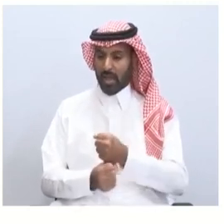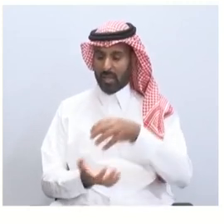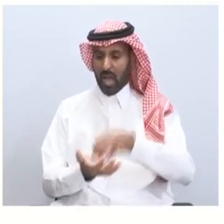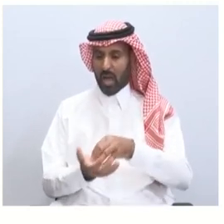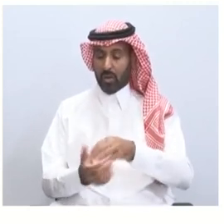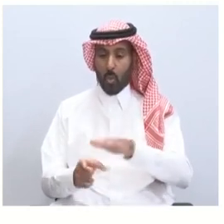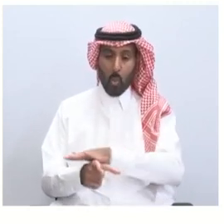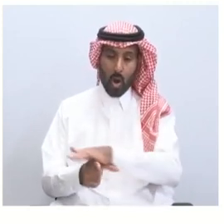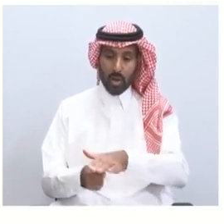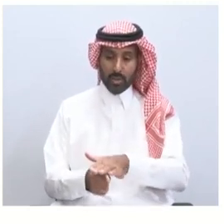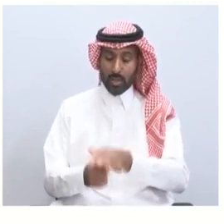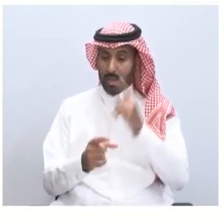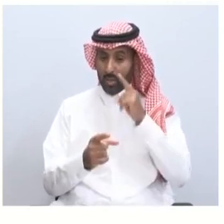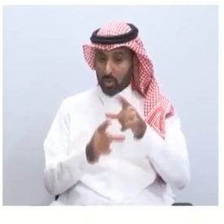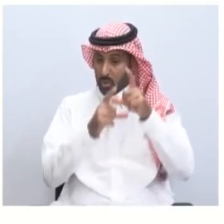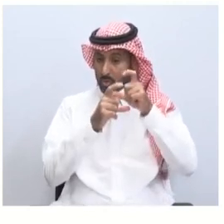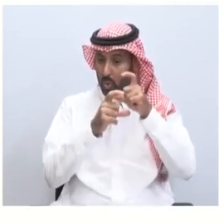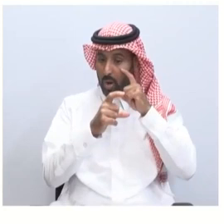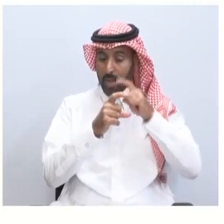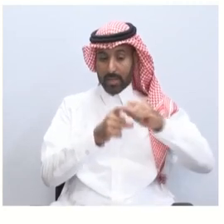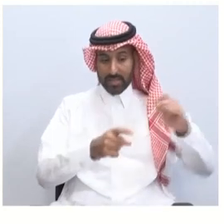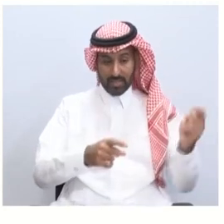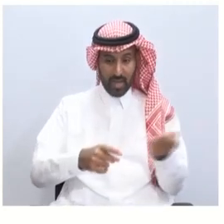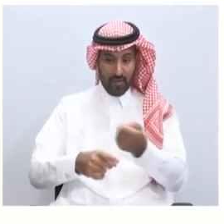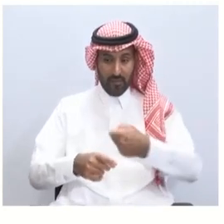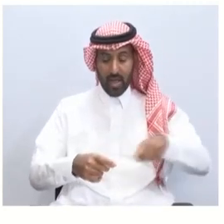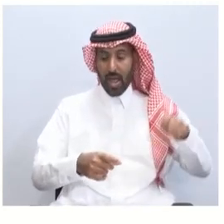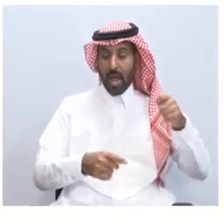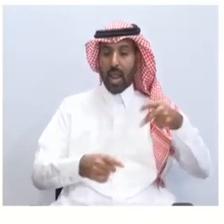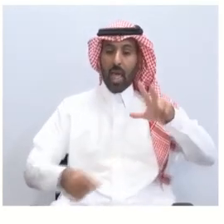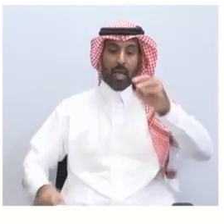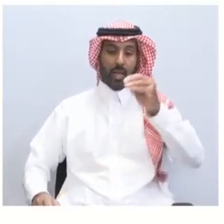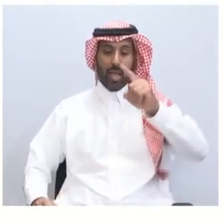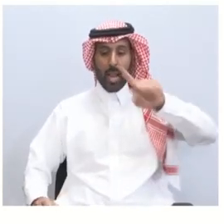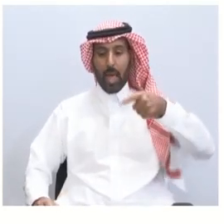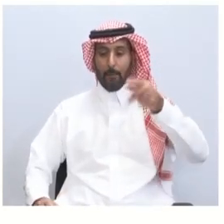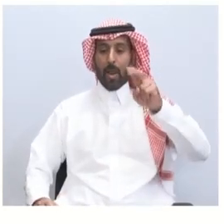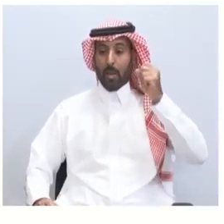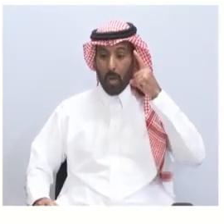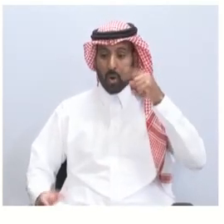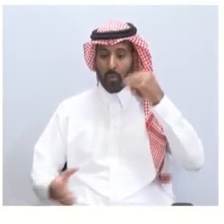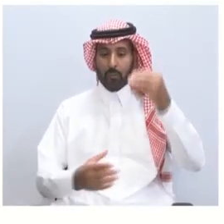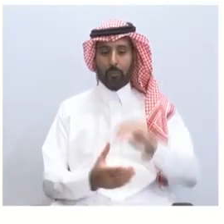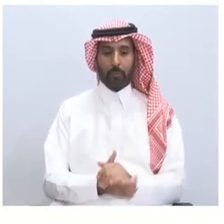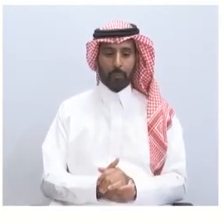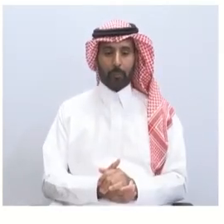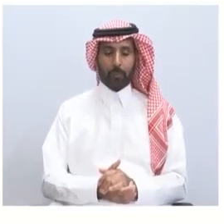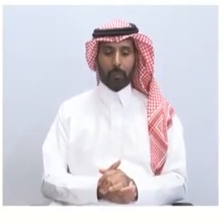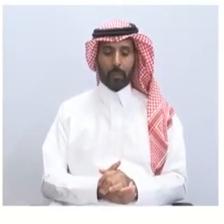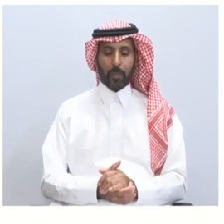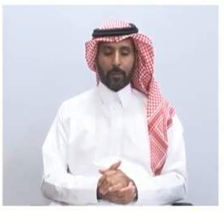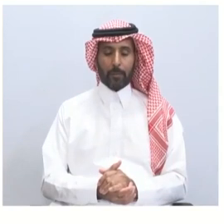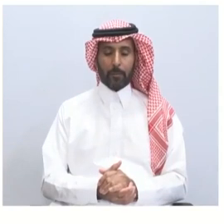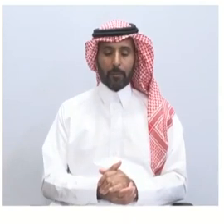صوره للسيف الاجرب المشهور سيف الامام تركي بن عبد الله